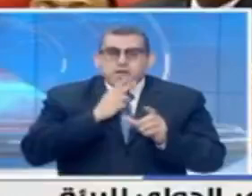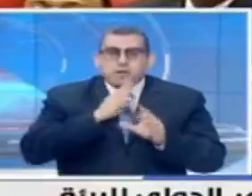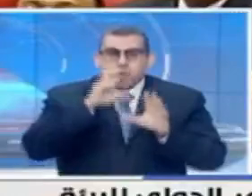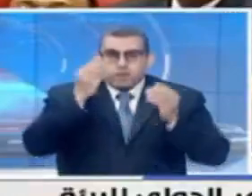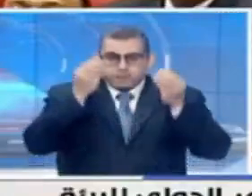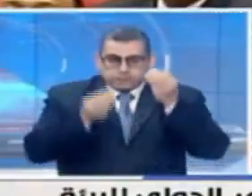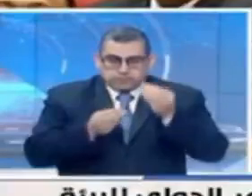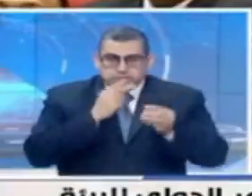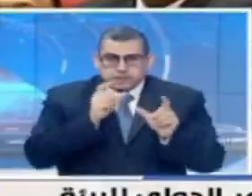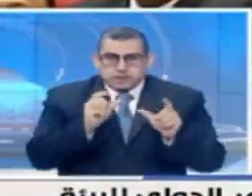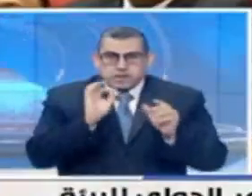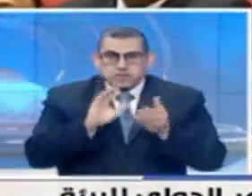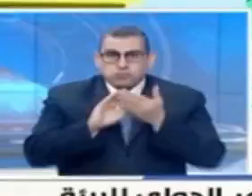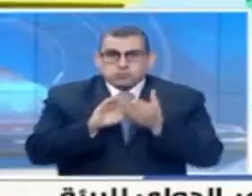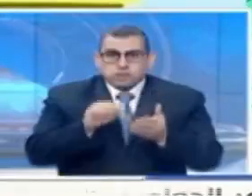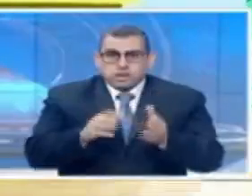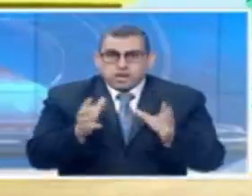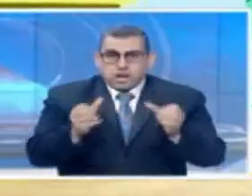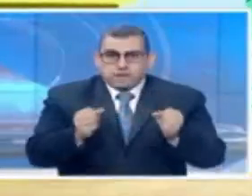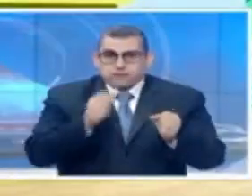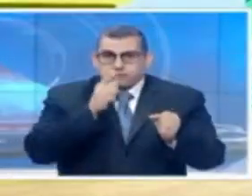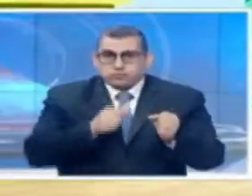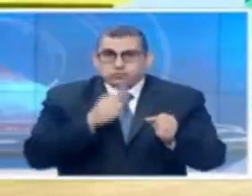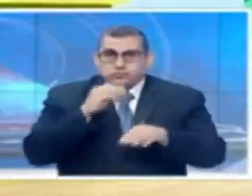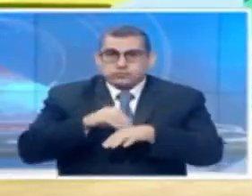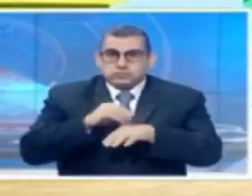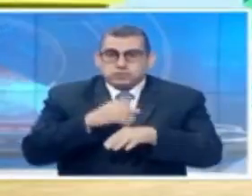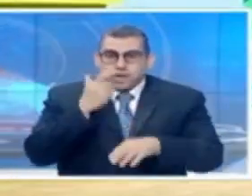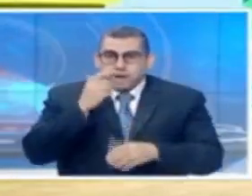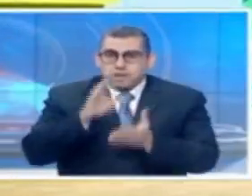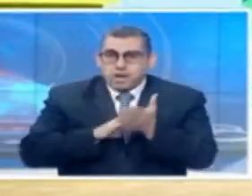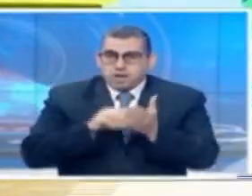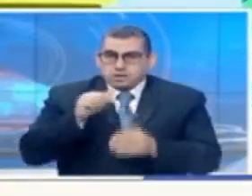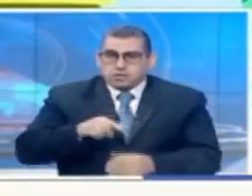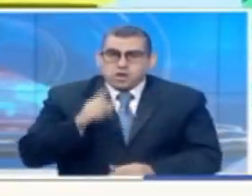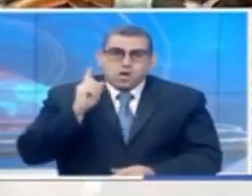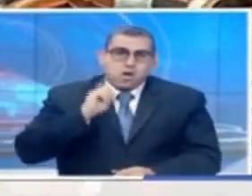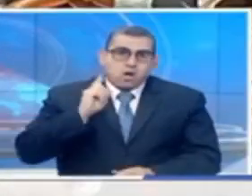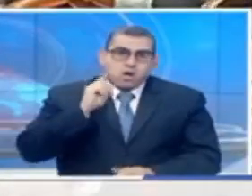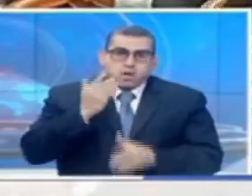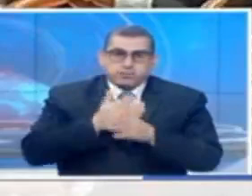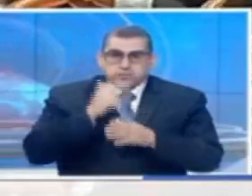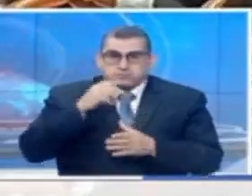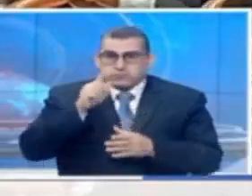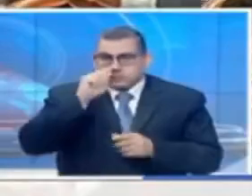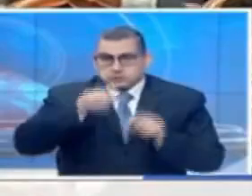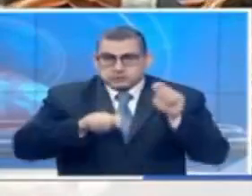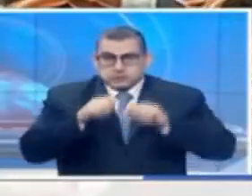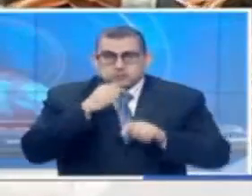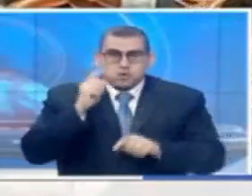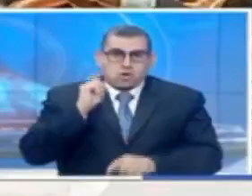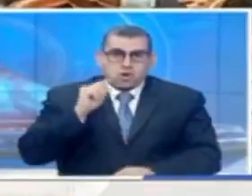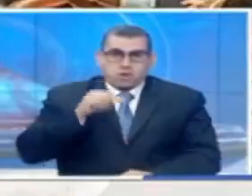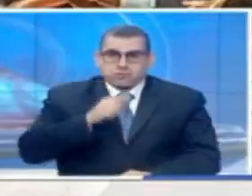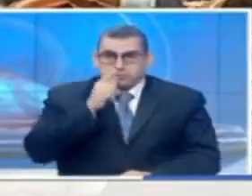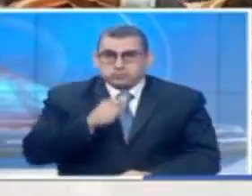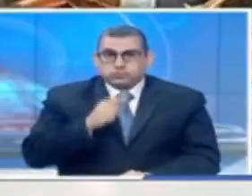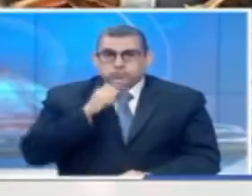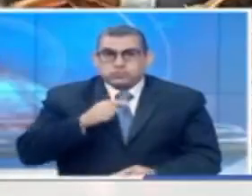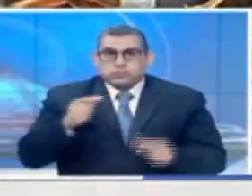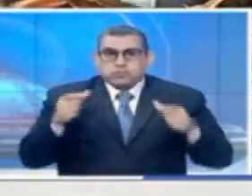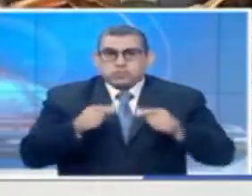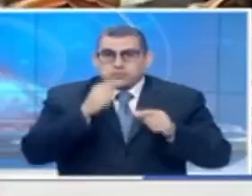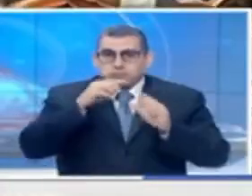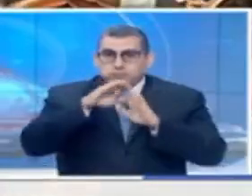والطبيعة وحمايتها، داعيا إلى تجريم الأعمال المؤدية إلى الإضرار بمقدرات البيئة. هذا ويأتي المؤتمر في